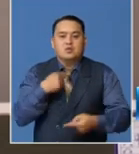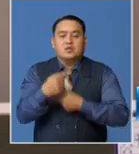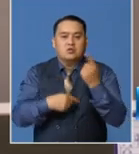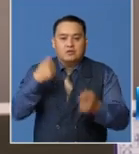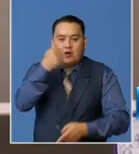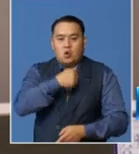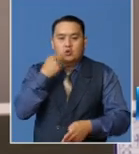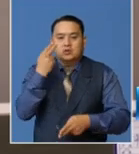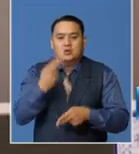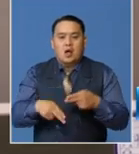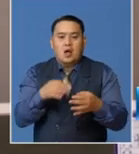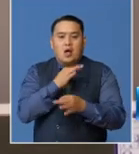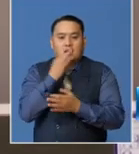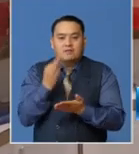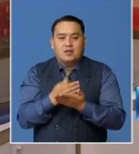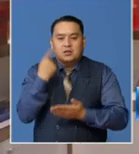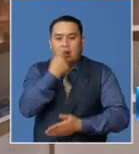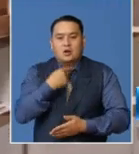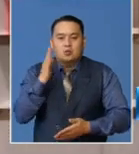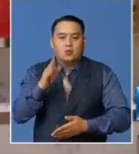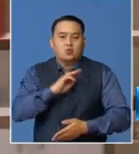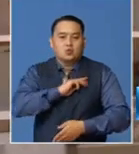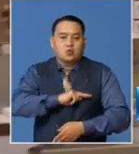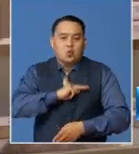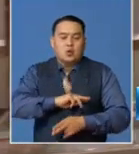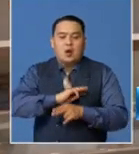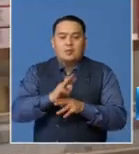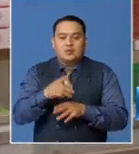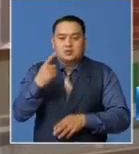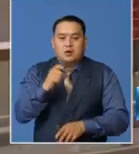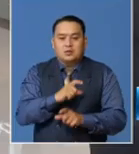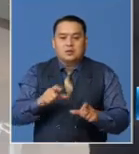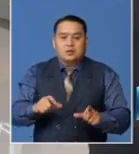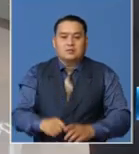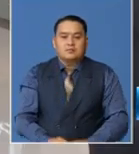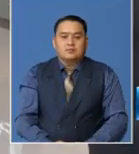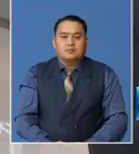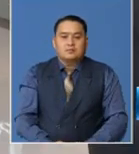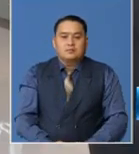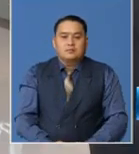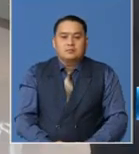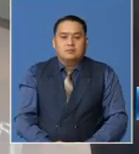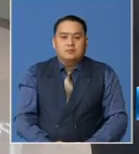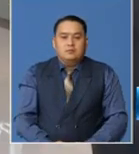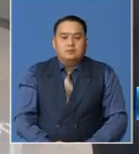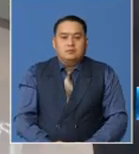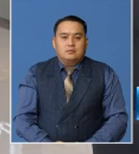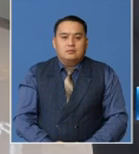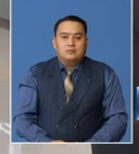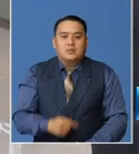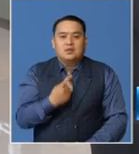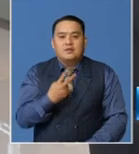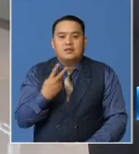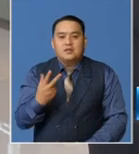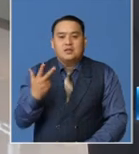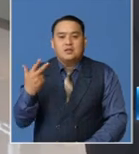по заверением ответственных лиц здесь будут трудоустроены свыше 100 казахстанцев буквально две-три недели тому назад мы закончили